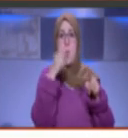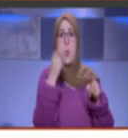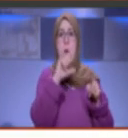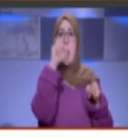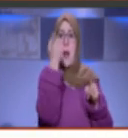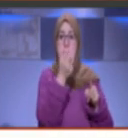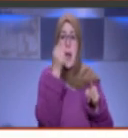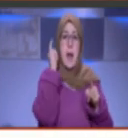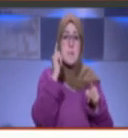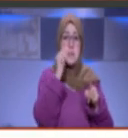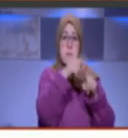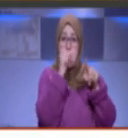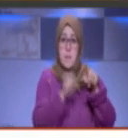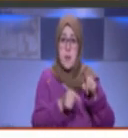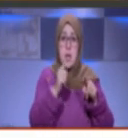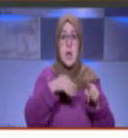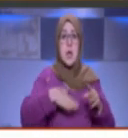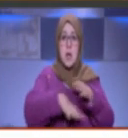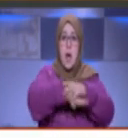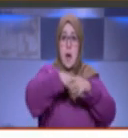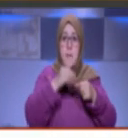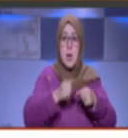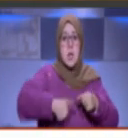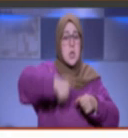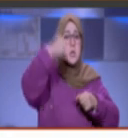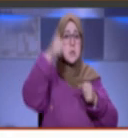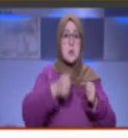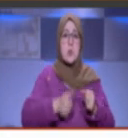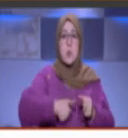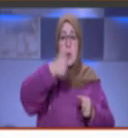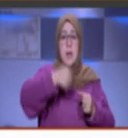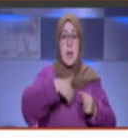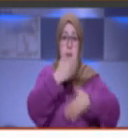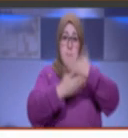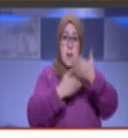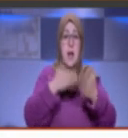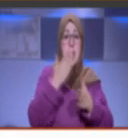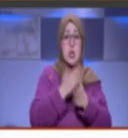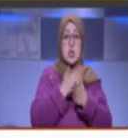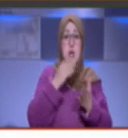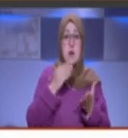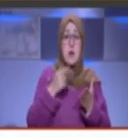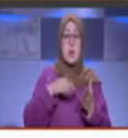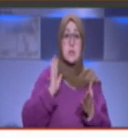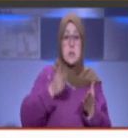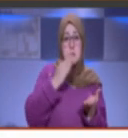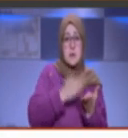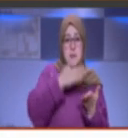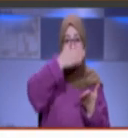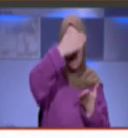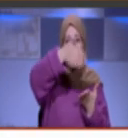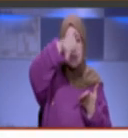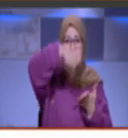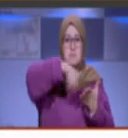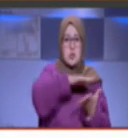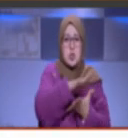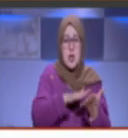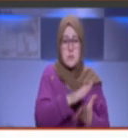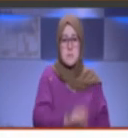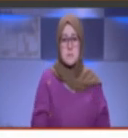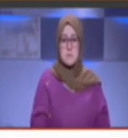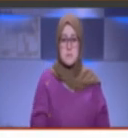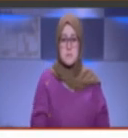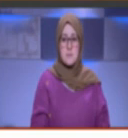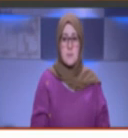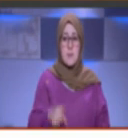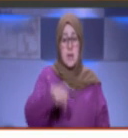انجاز كبير ونجاح كبير. والله المبادره دي احنا فكرنا فيها مع بعض هنا، وجي المنصور شرف قال لنا عليها، خلينا